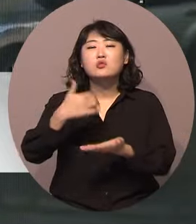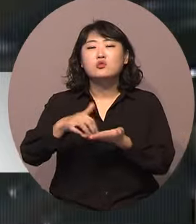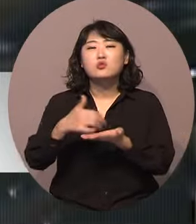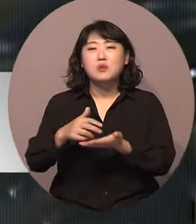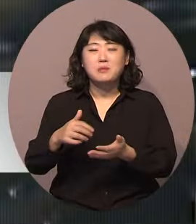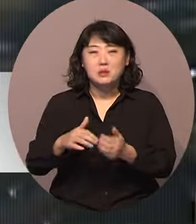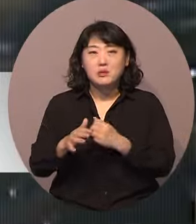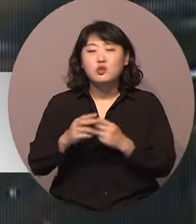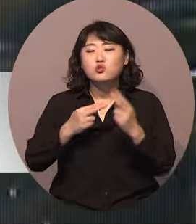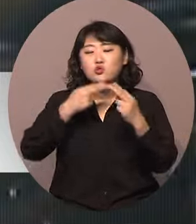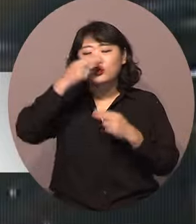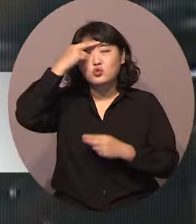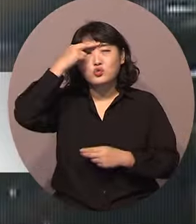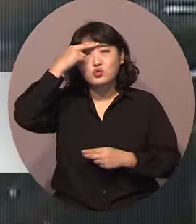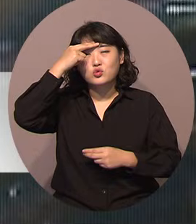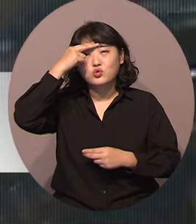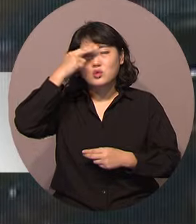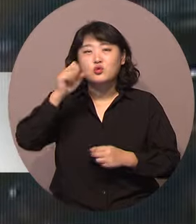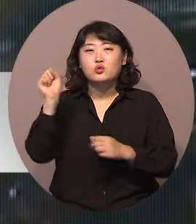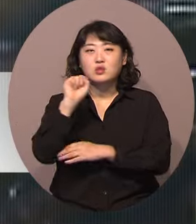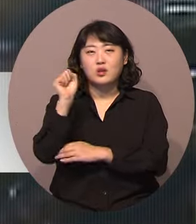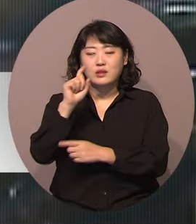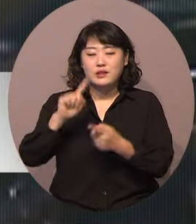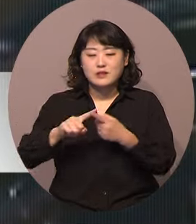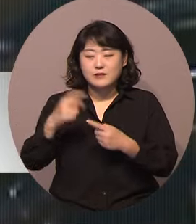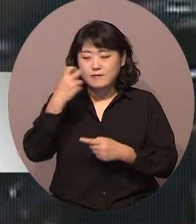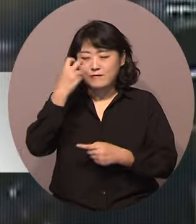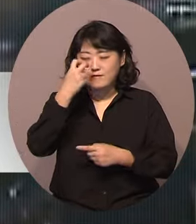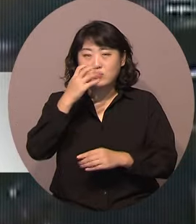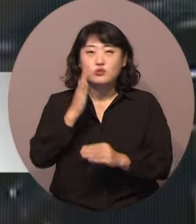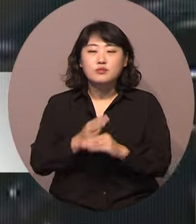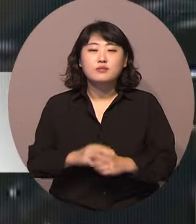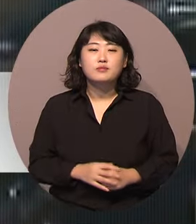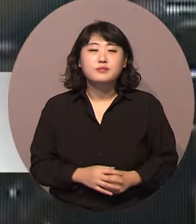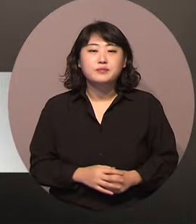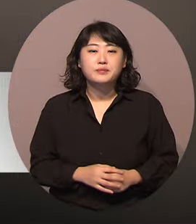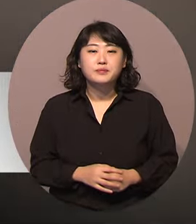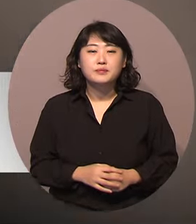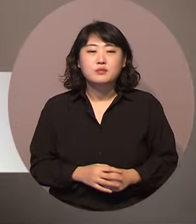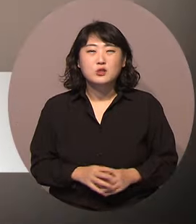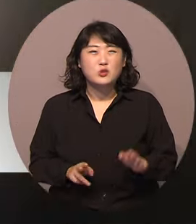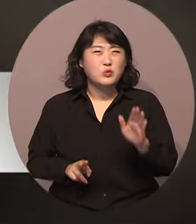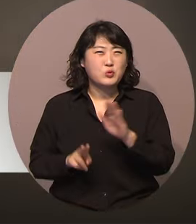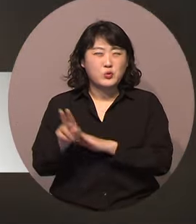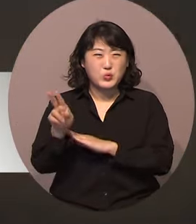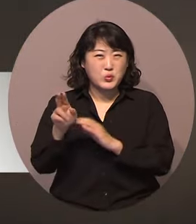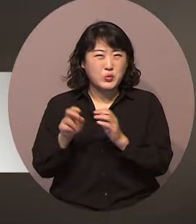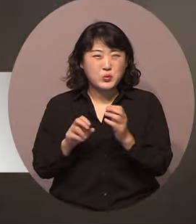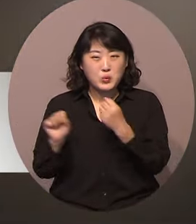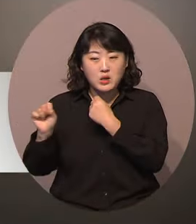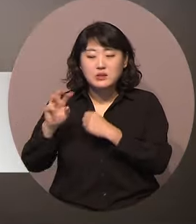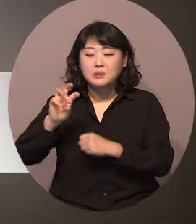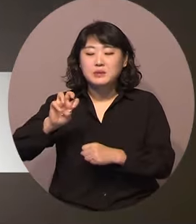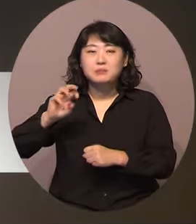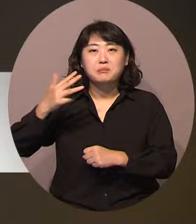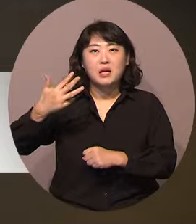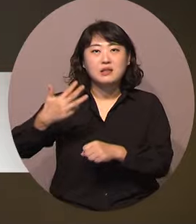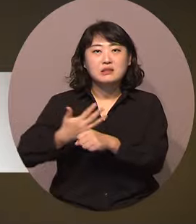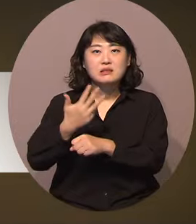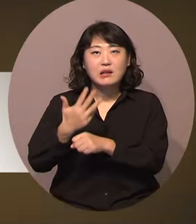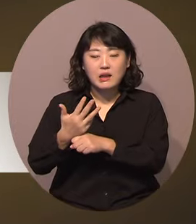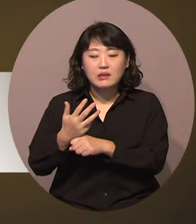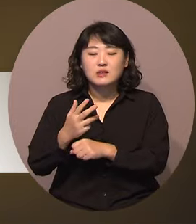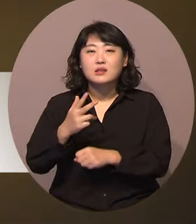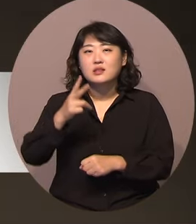음주 운전 혐의를 입증하는데 주력하고 있습니다 경찰은 사고 현장에서 달아났다가 38시간 만에